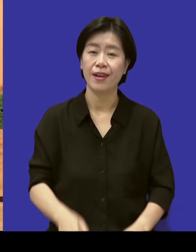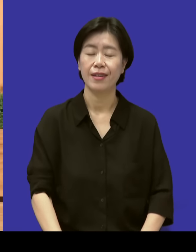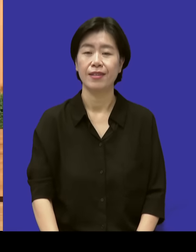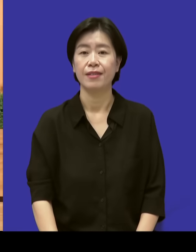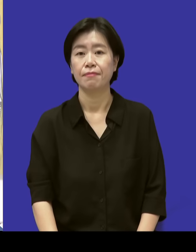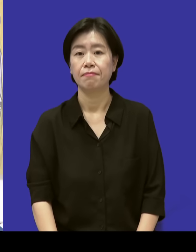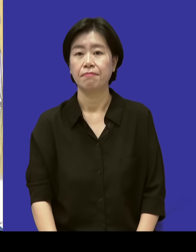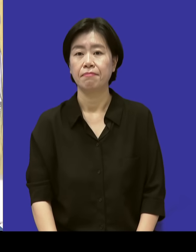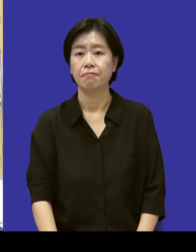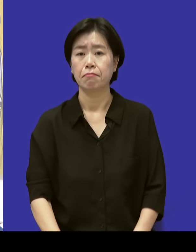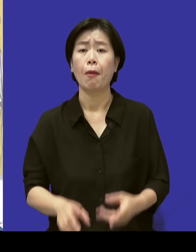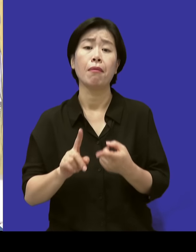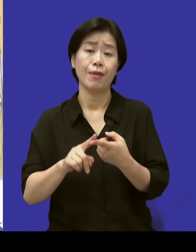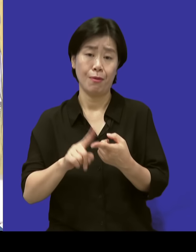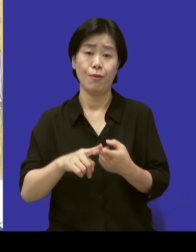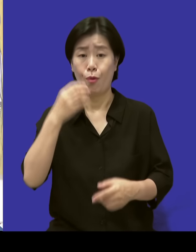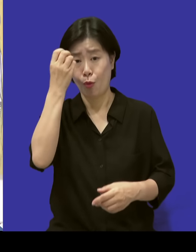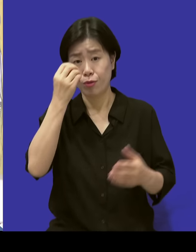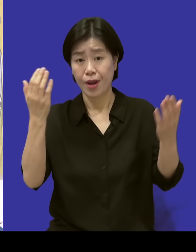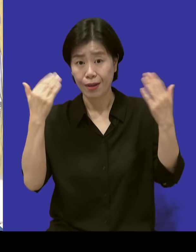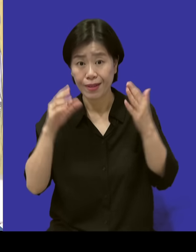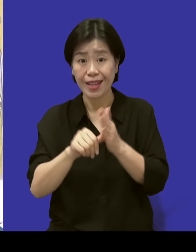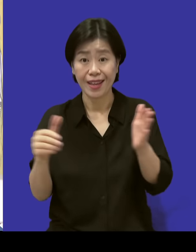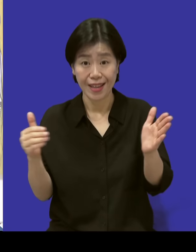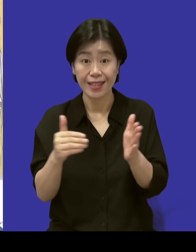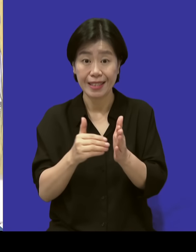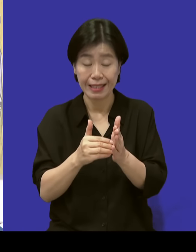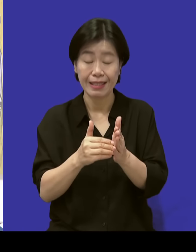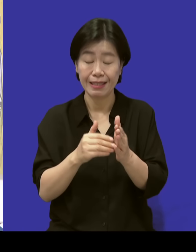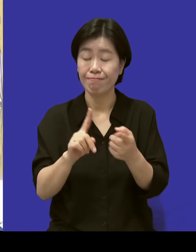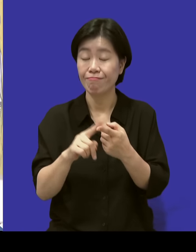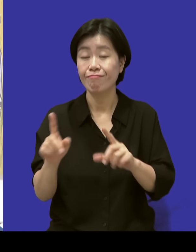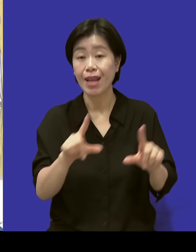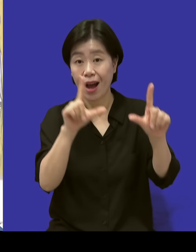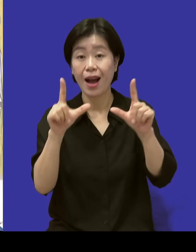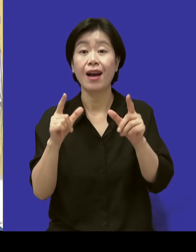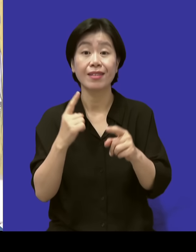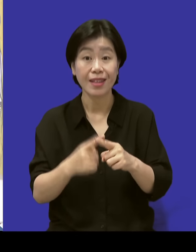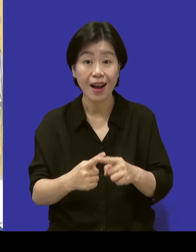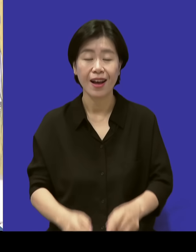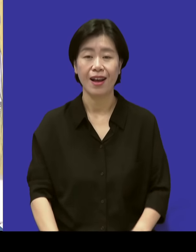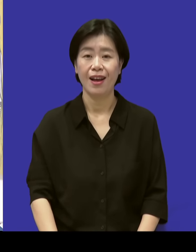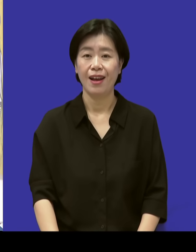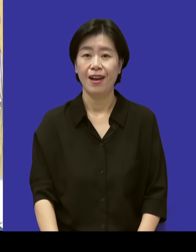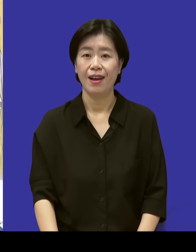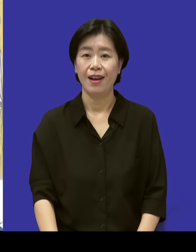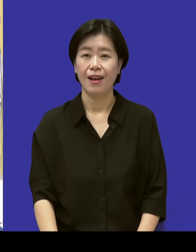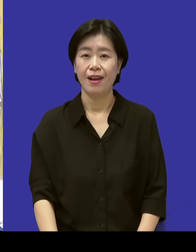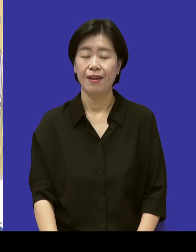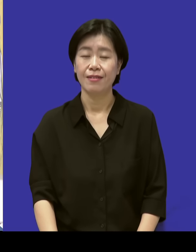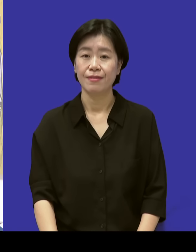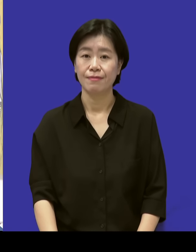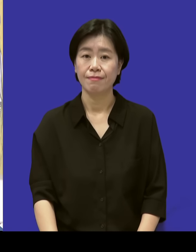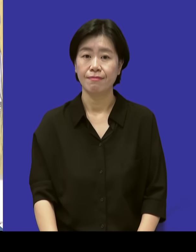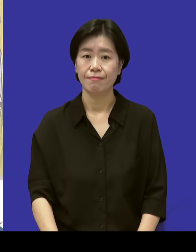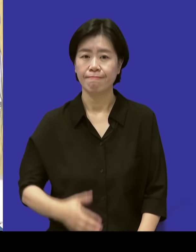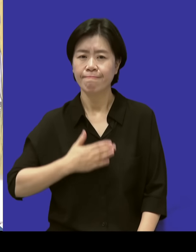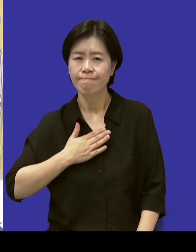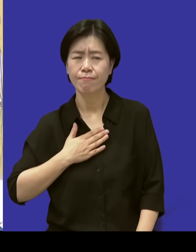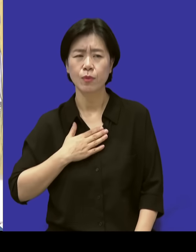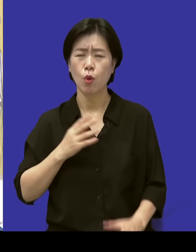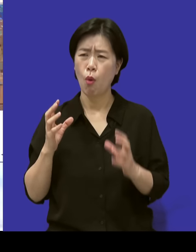예. 그렇게 이제 고등학교 때 그렇게 자라왔는데 사실 살찌는 게 되게 그 목표였어요.